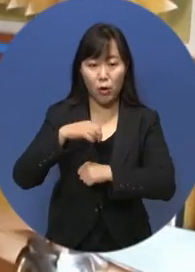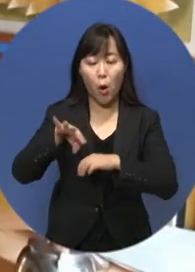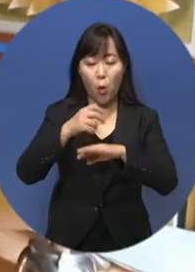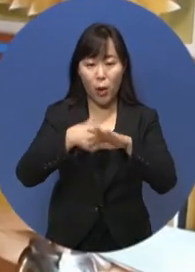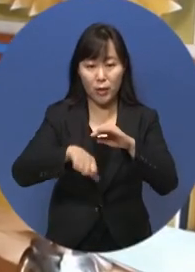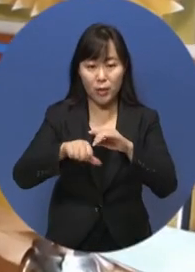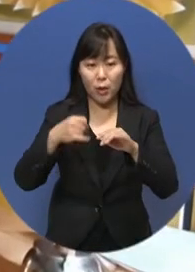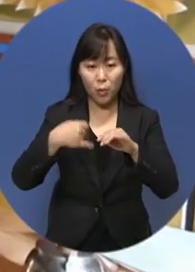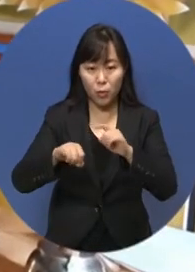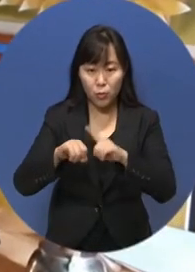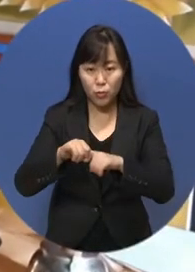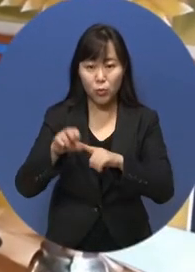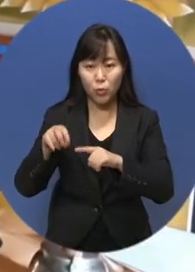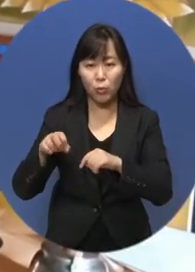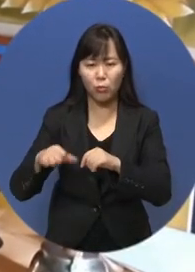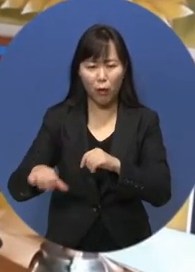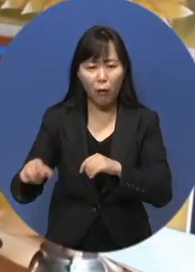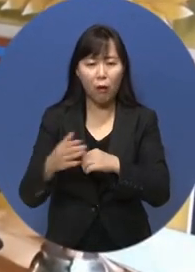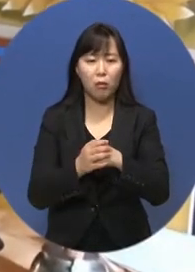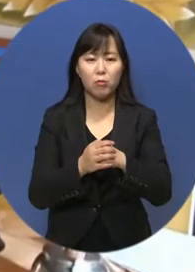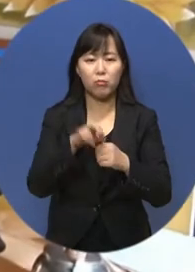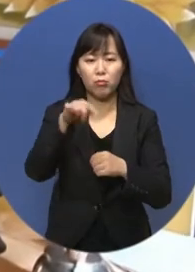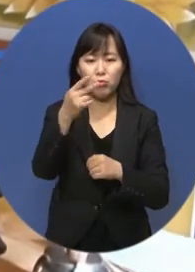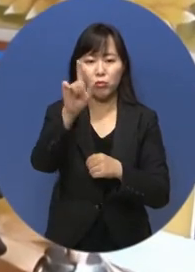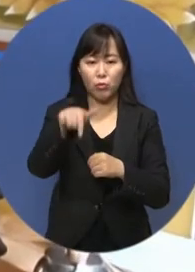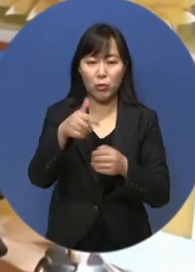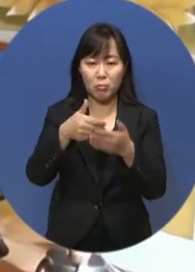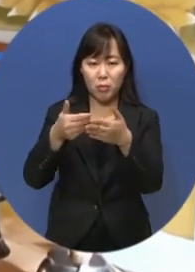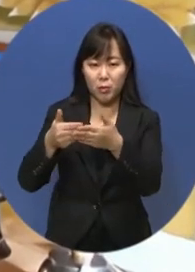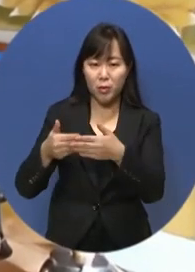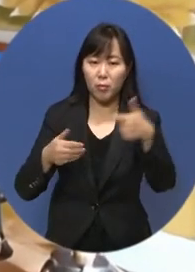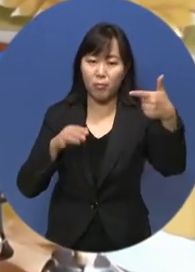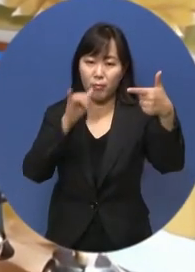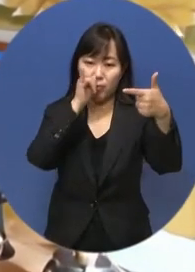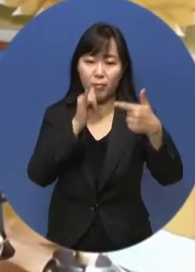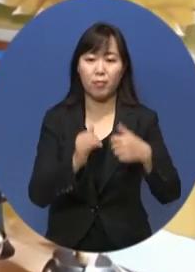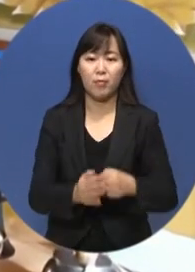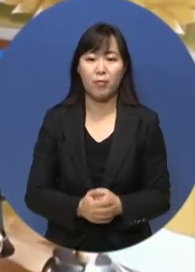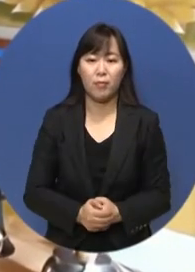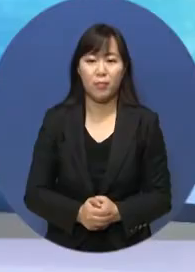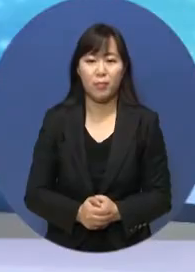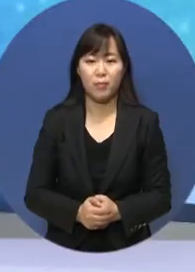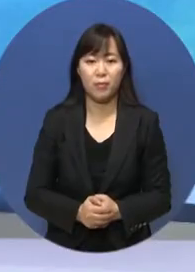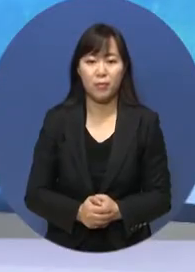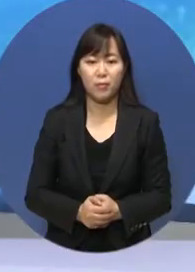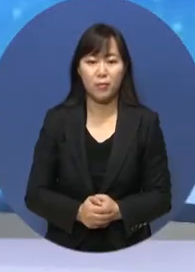공주, 옹주 등 무속화 6점이 걸려 있습니다.